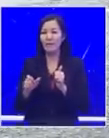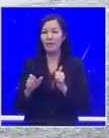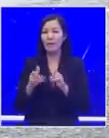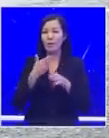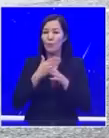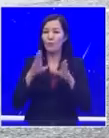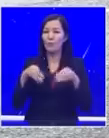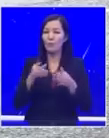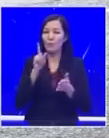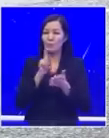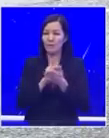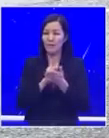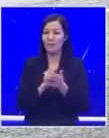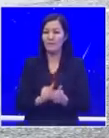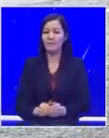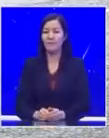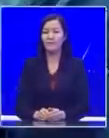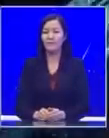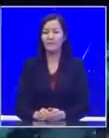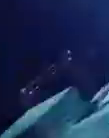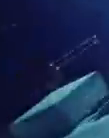әрбір қазақстандық азамат өз борышын өтеуге міндетті деп ойлаймын.